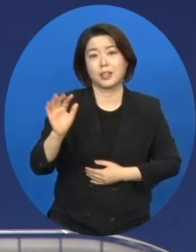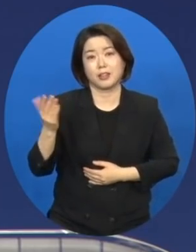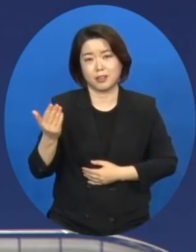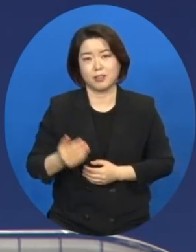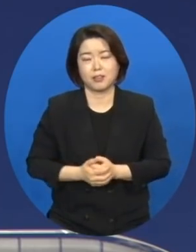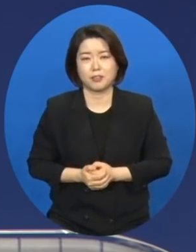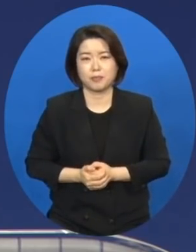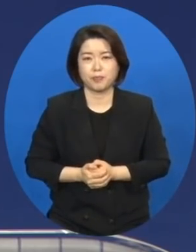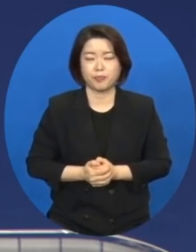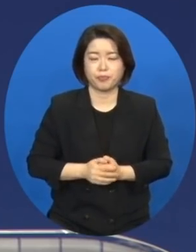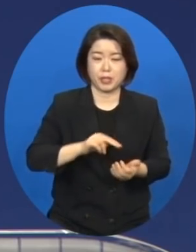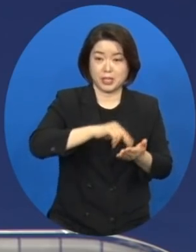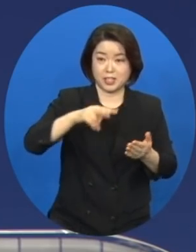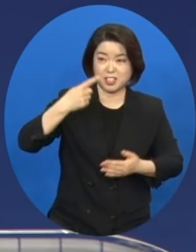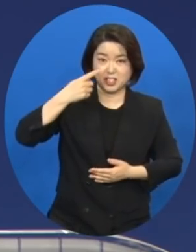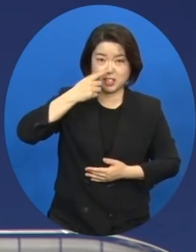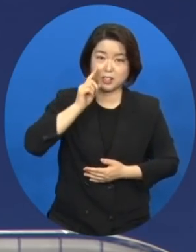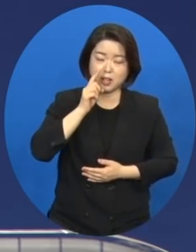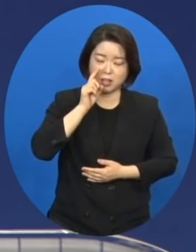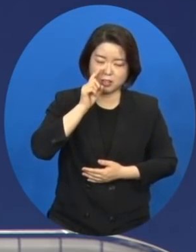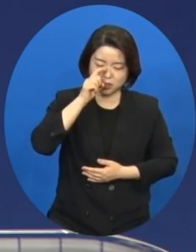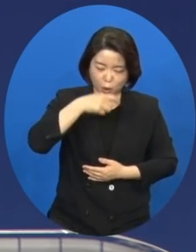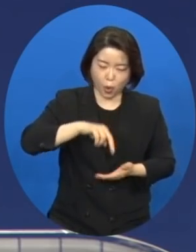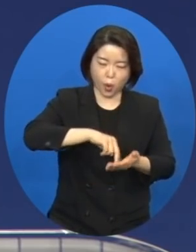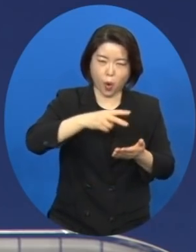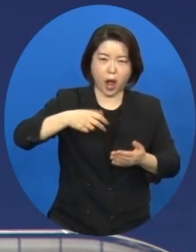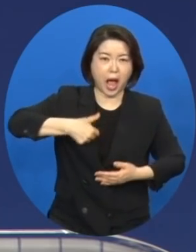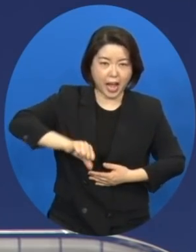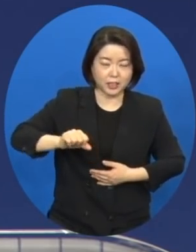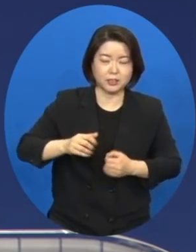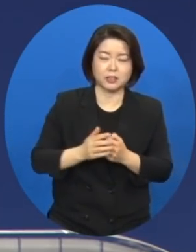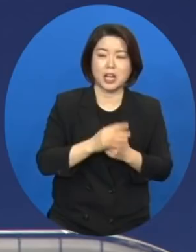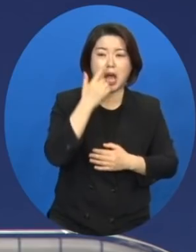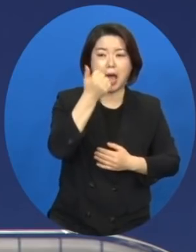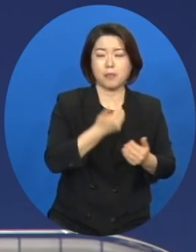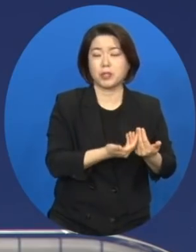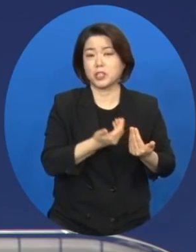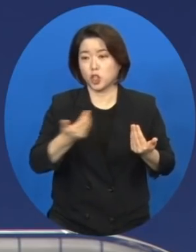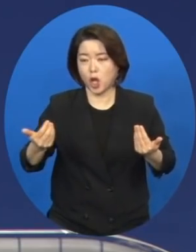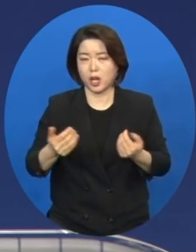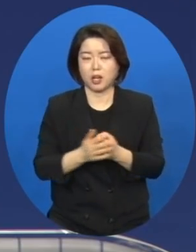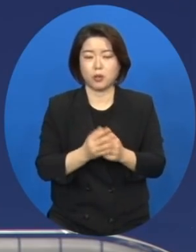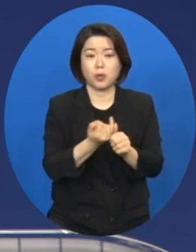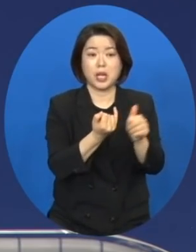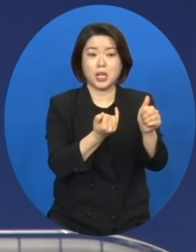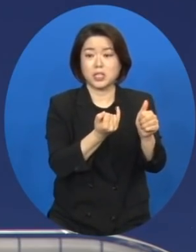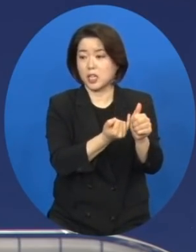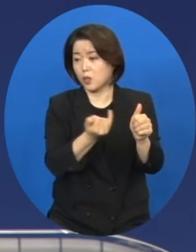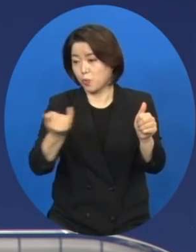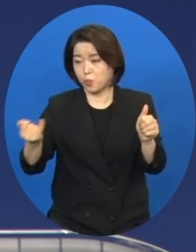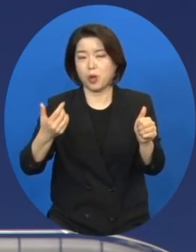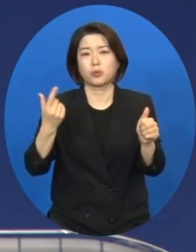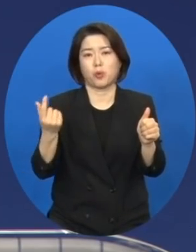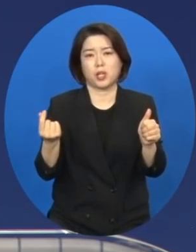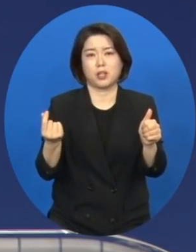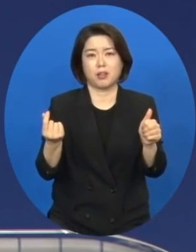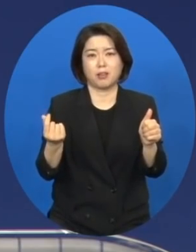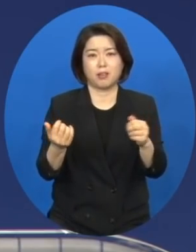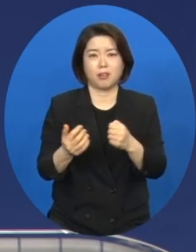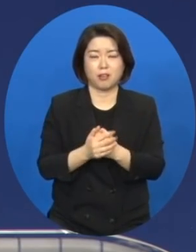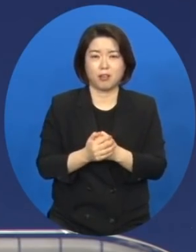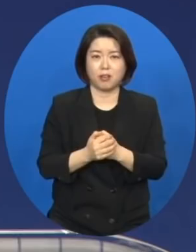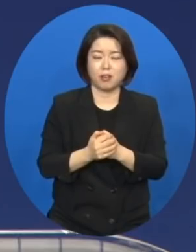아버지를 떠난 사건은 곧 이스라엘이 신부가 신랑을 떠난 사건과 똑같은 얘기입니다. 그러니까 성경은